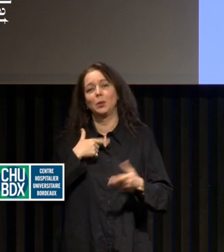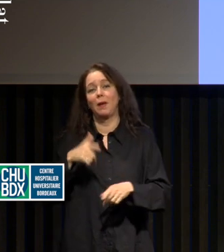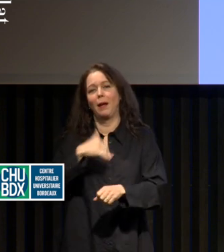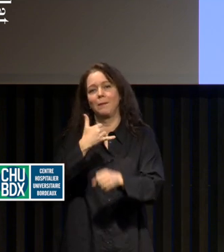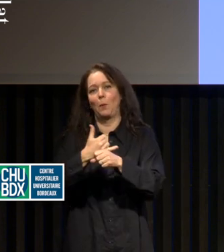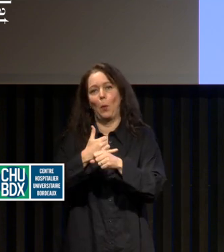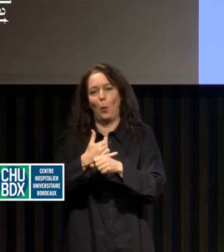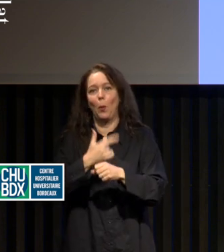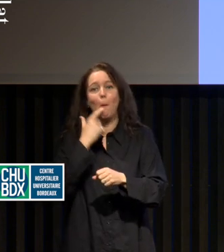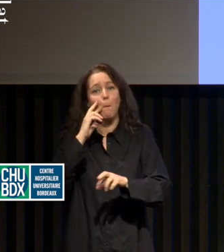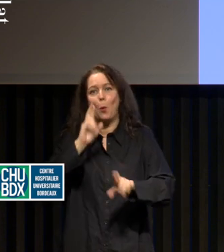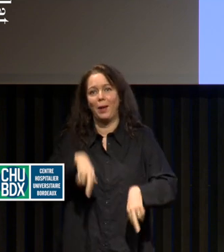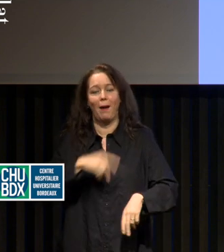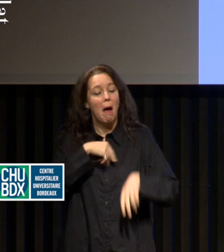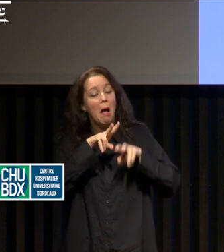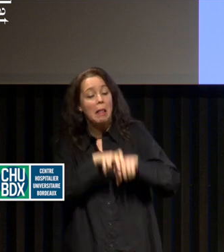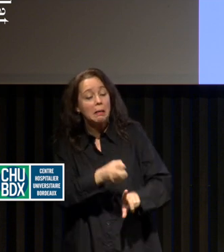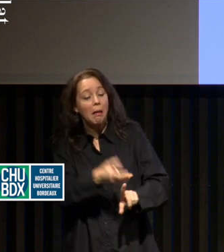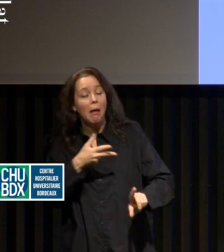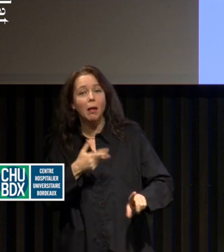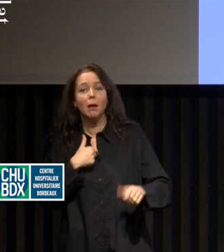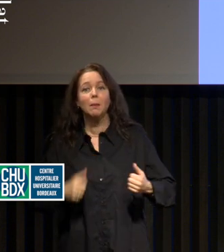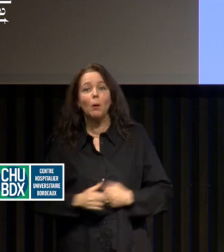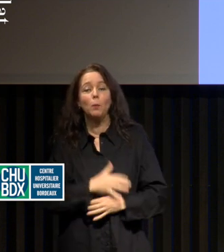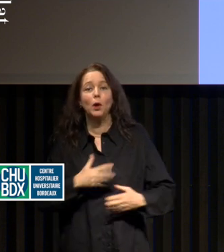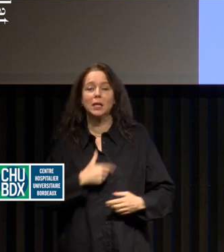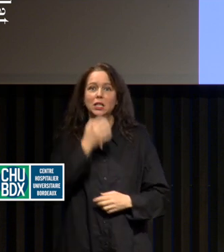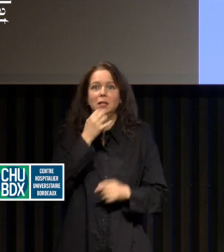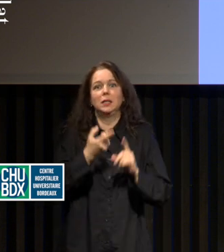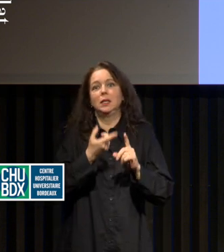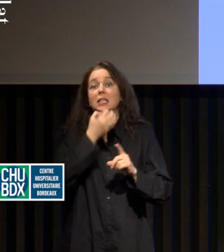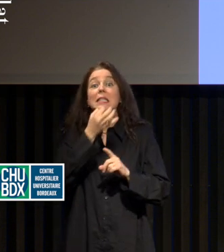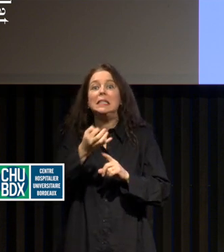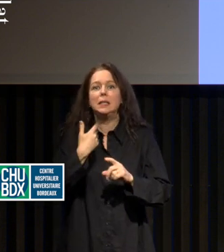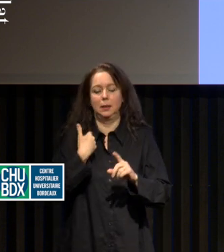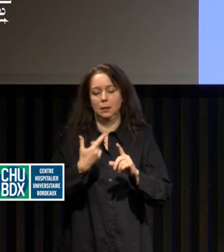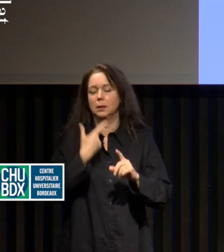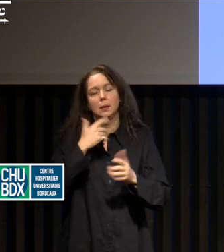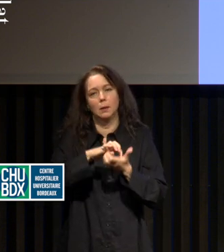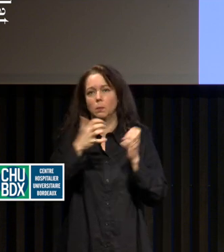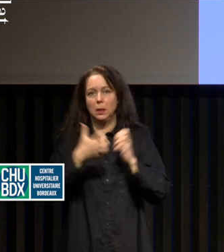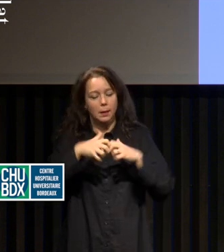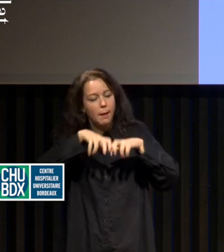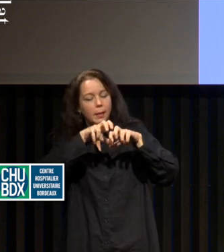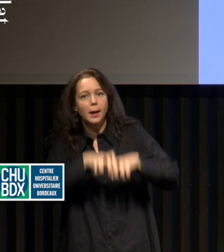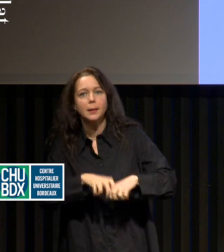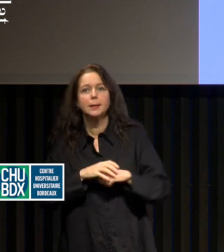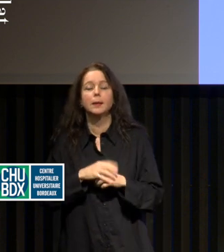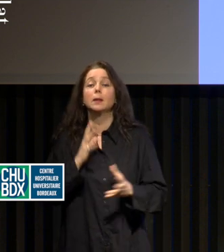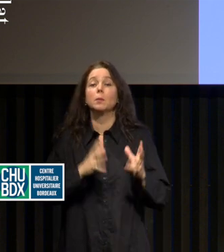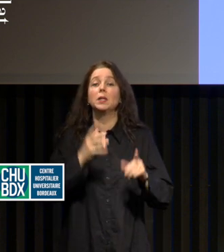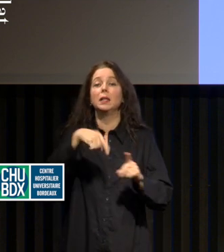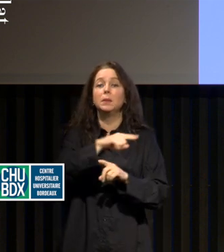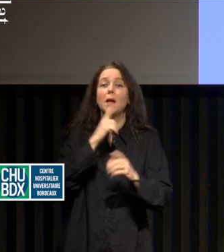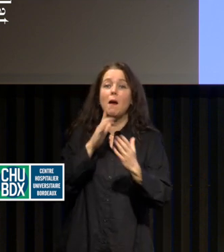sert absolument à rien. Vous allez faire une analyse de microbiote. Je viens de vous dire à quel point c'était compliqué d'analyser votre microbiote. Vous allez vous en tirer au bas mot pour